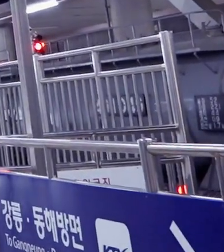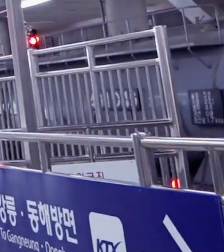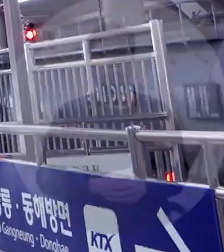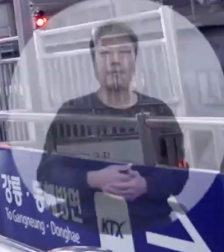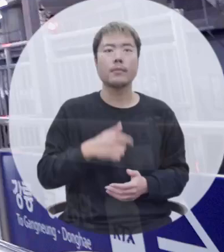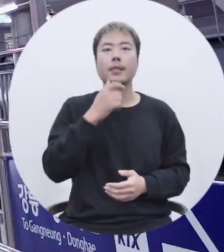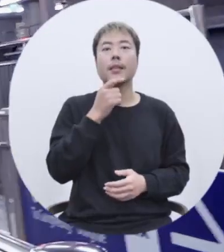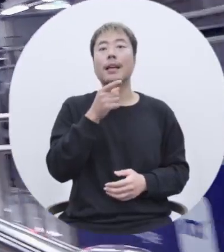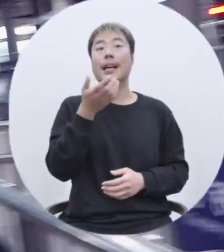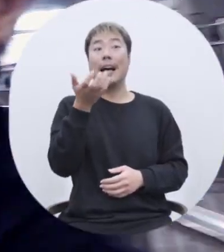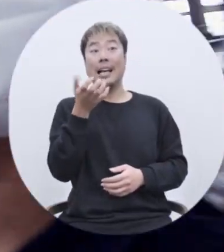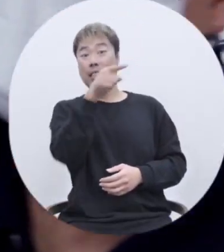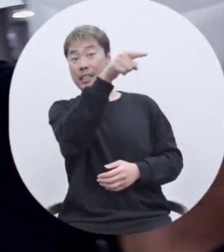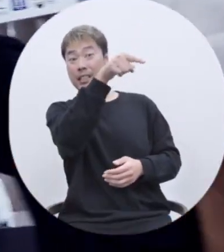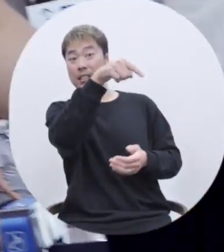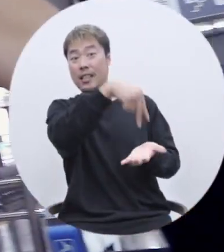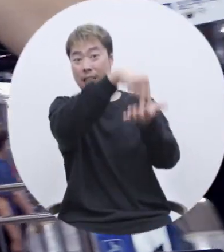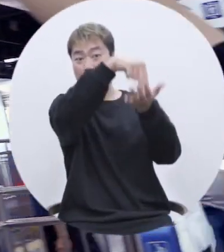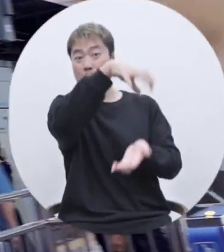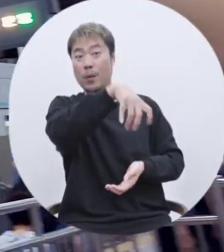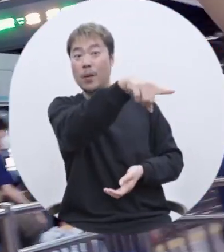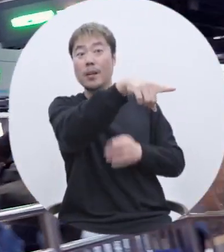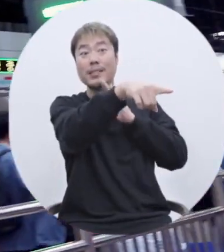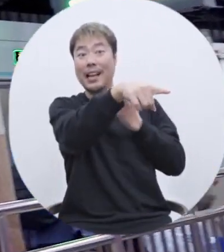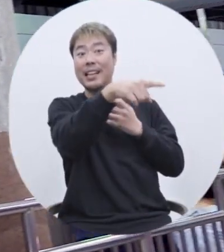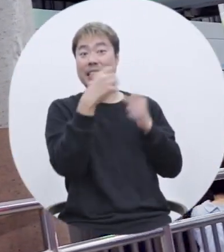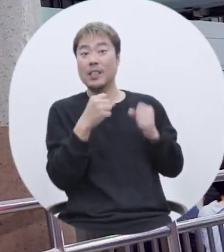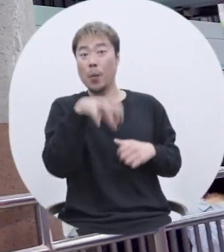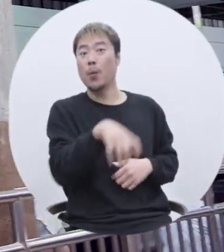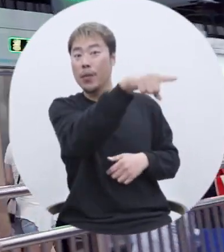아까 엘리베이터 탄 데인가? 아까는 저기였잖아요. 저 옆에.